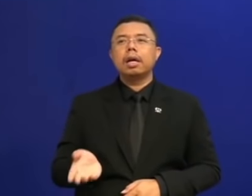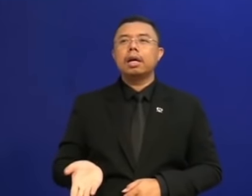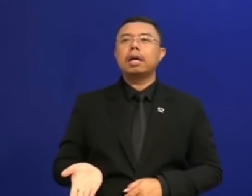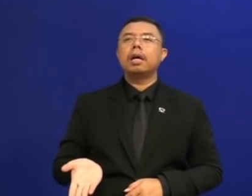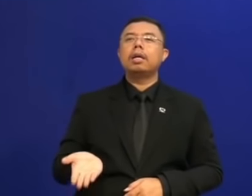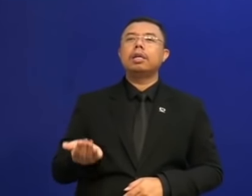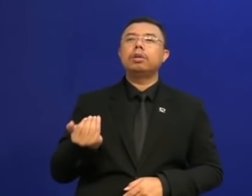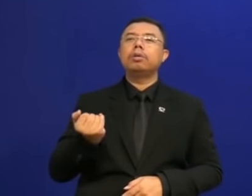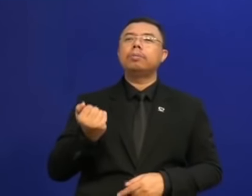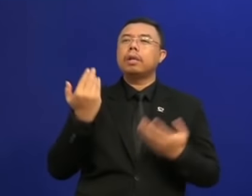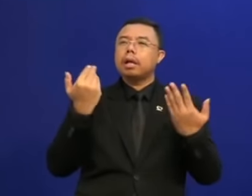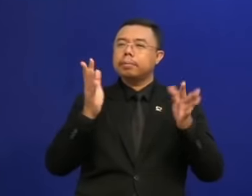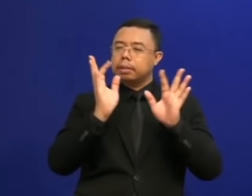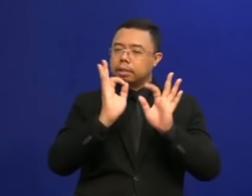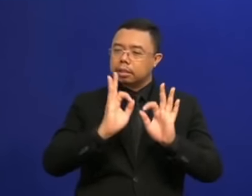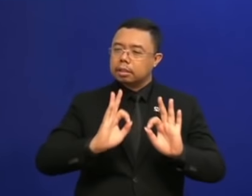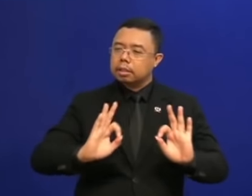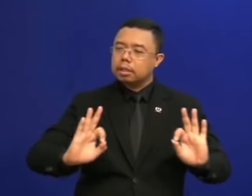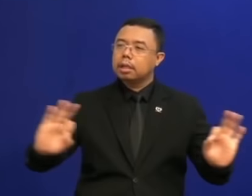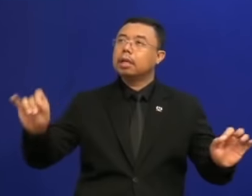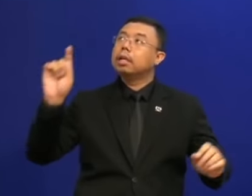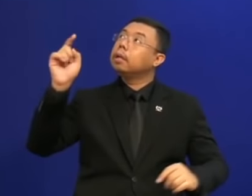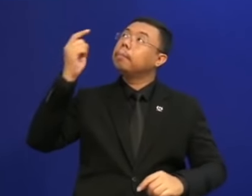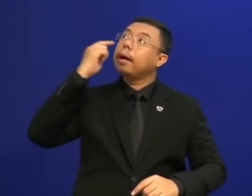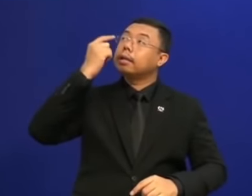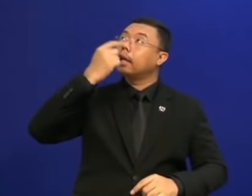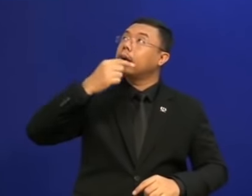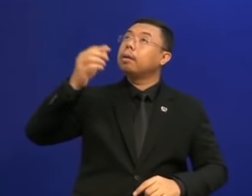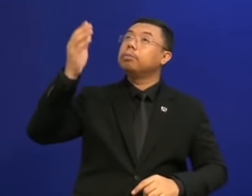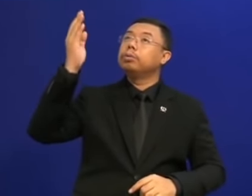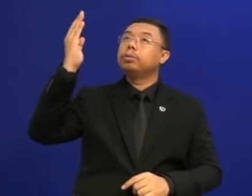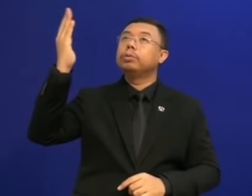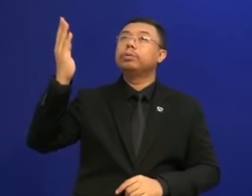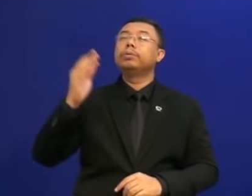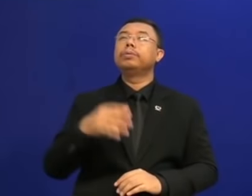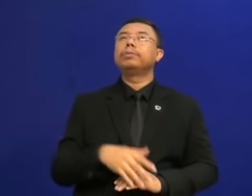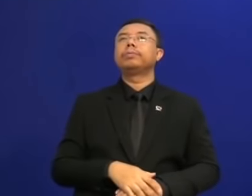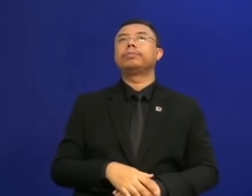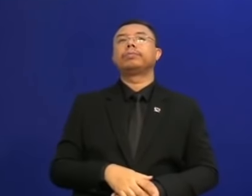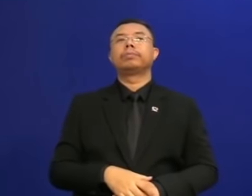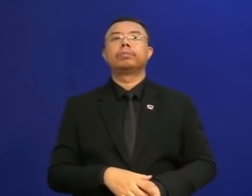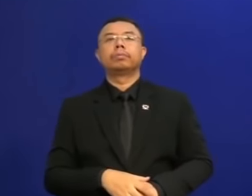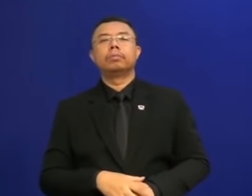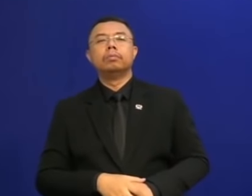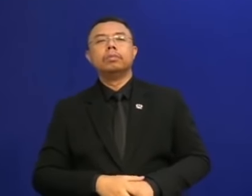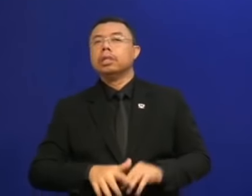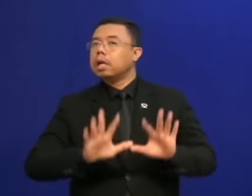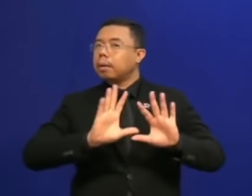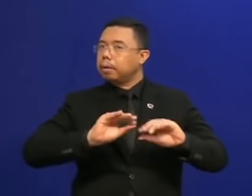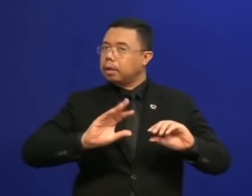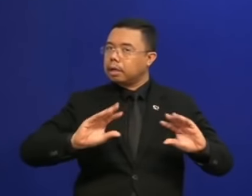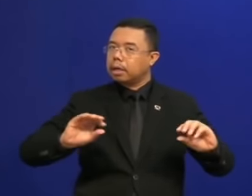mestinya hidup telah bersih di matamu.